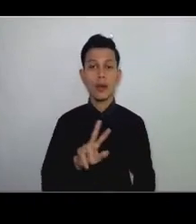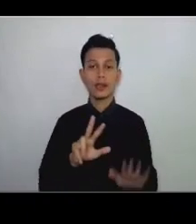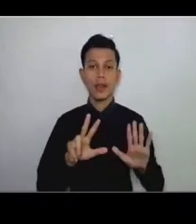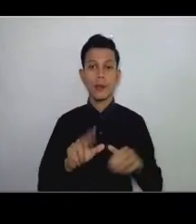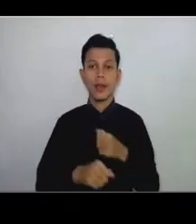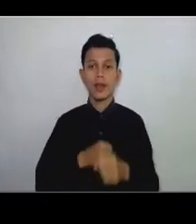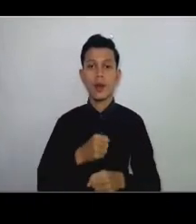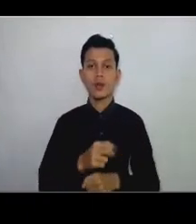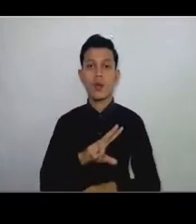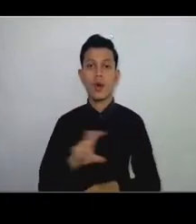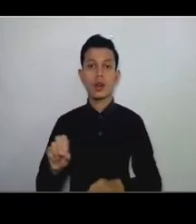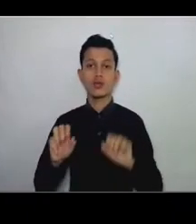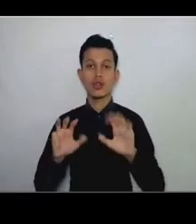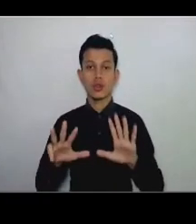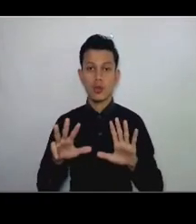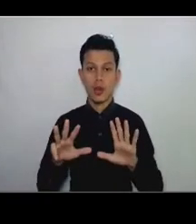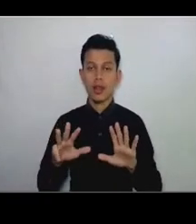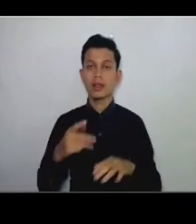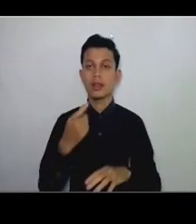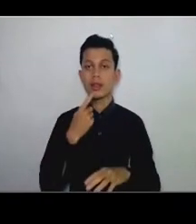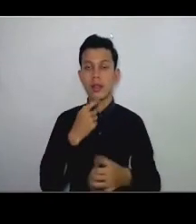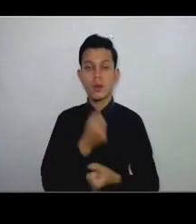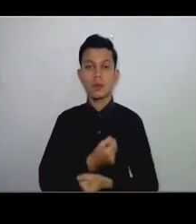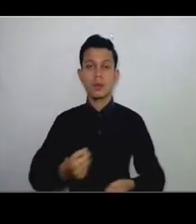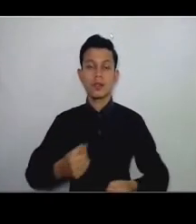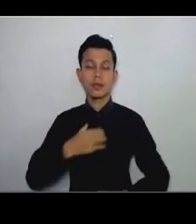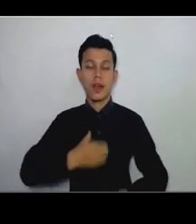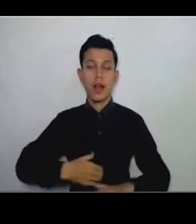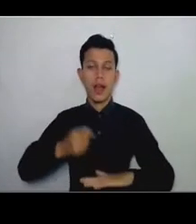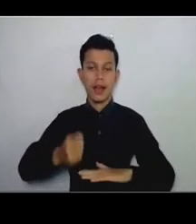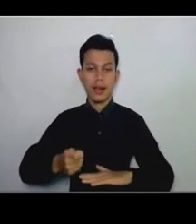kehakiman atau undang-undang 48 2009